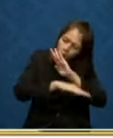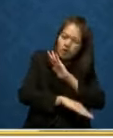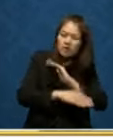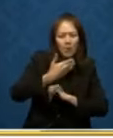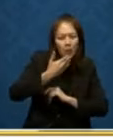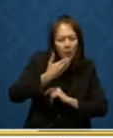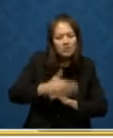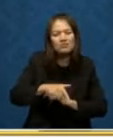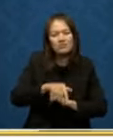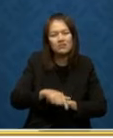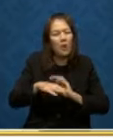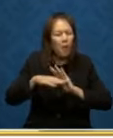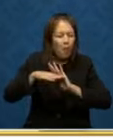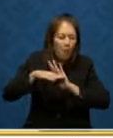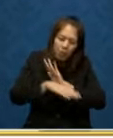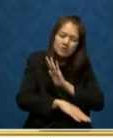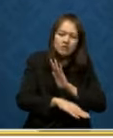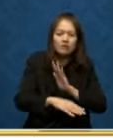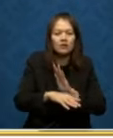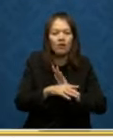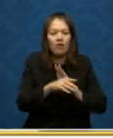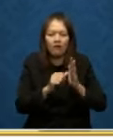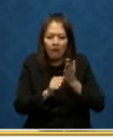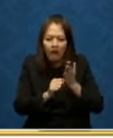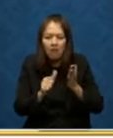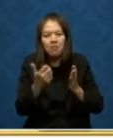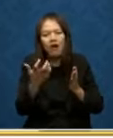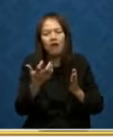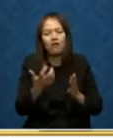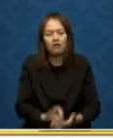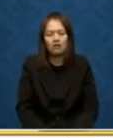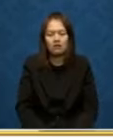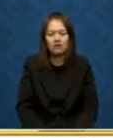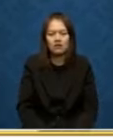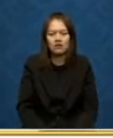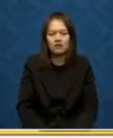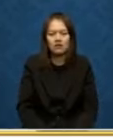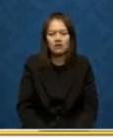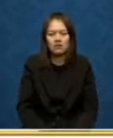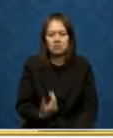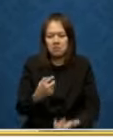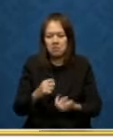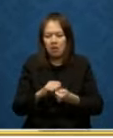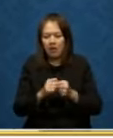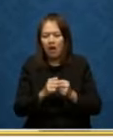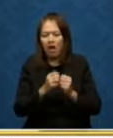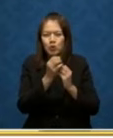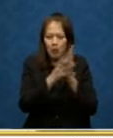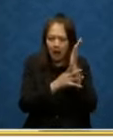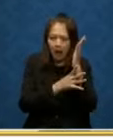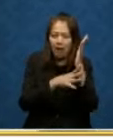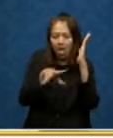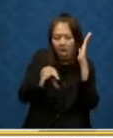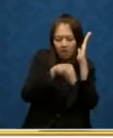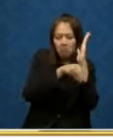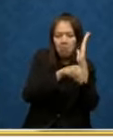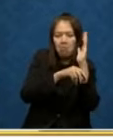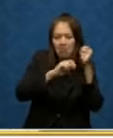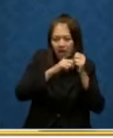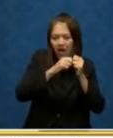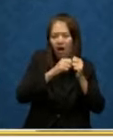ถาวรตกต่ำอย่างไม่มีอะไรแก้ได้นะครับและยังมีโรคแทรกซ้อนในเรื่องของต้นยางอีกด้วยวันนี้